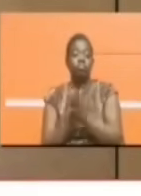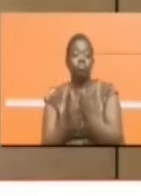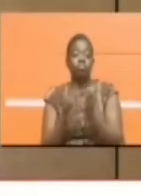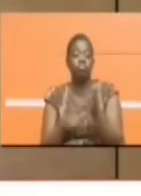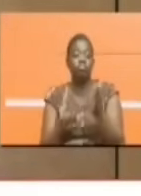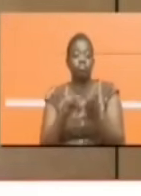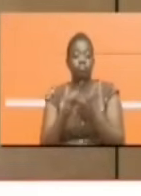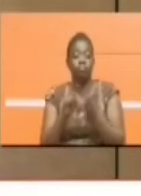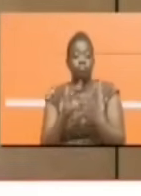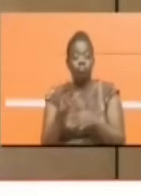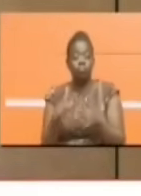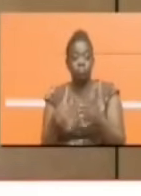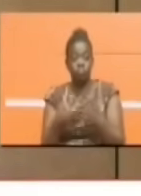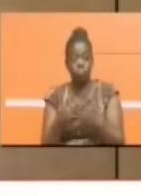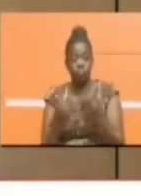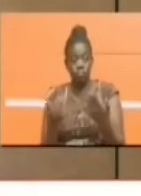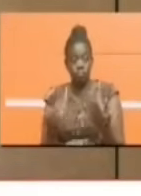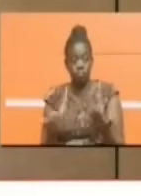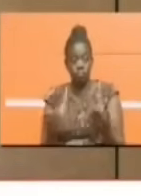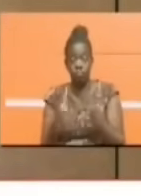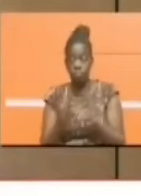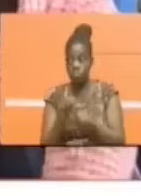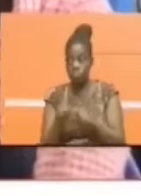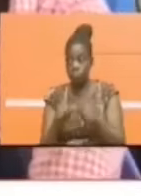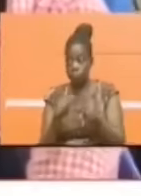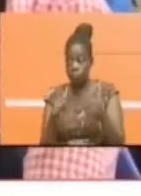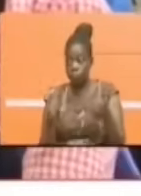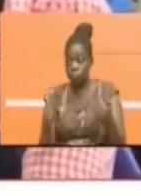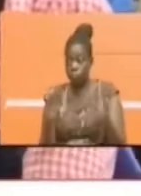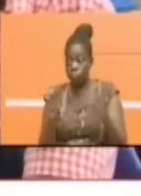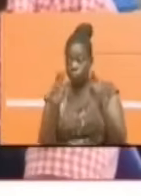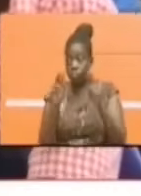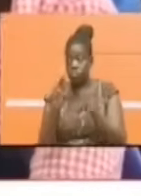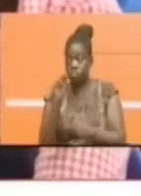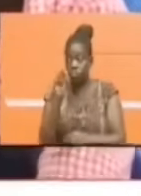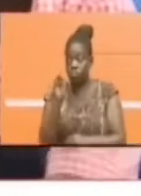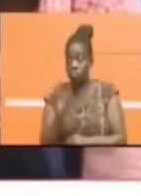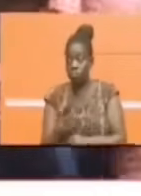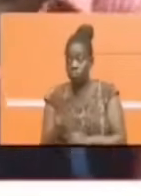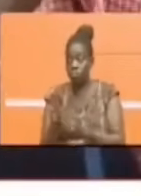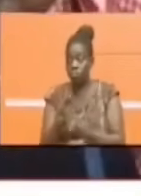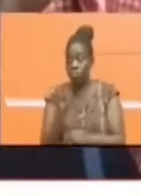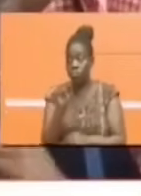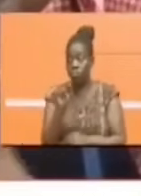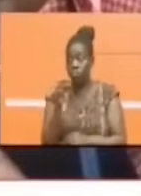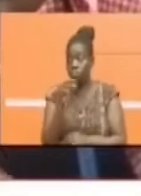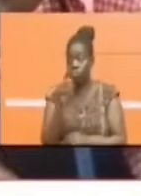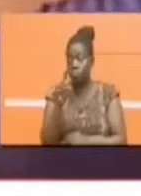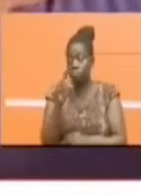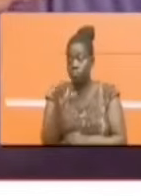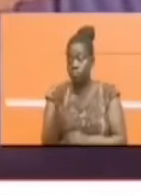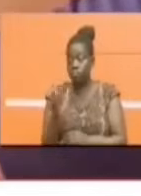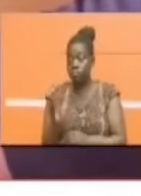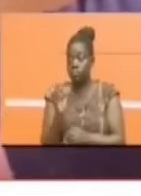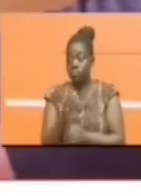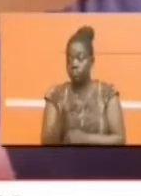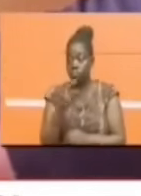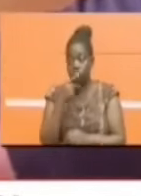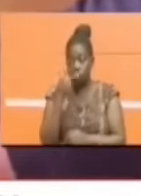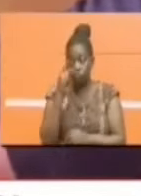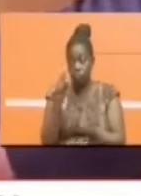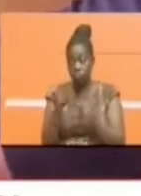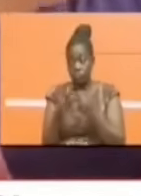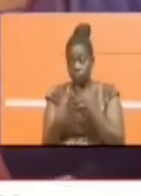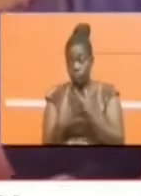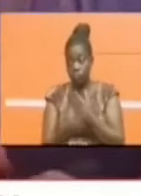zonna ze banaateeka mu muko guno zekwatagana bulungi n'omulamwa gwa UNEB ne NCDC ne bakubiriza abayizi obutakoppa pulojekiti